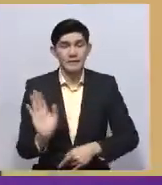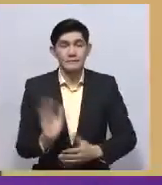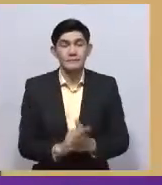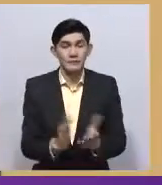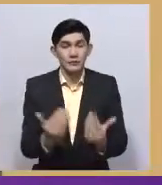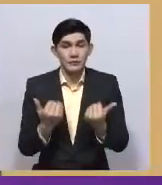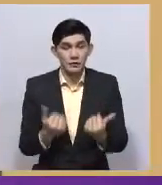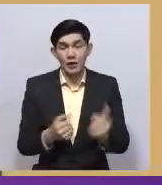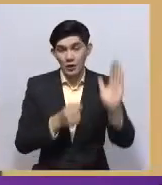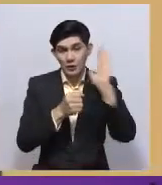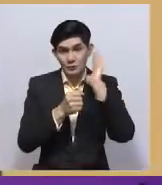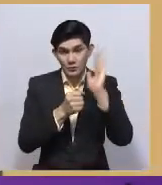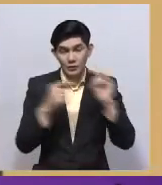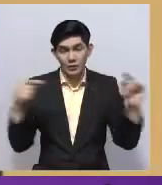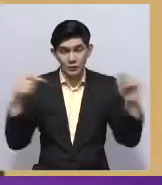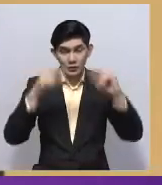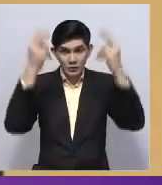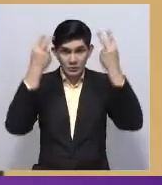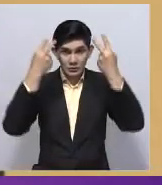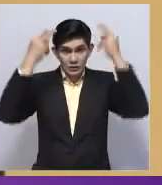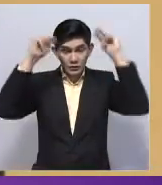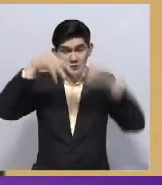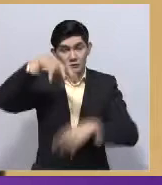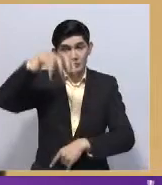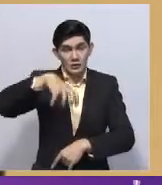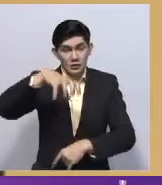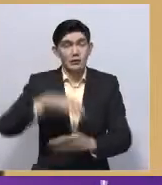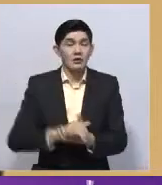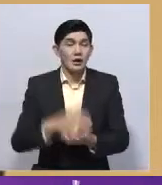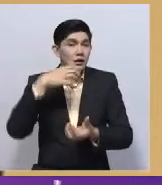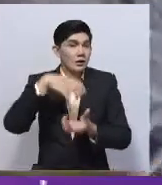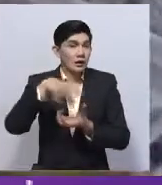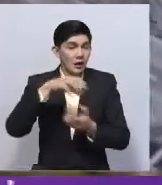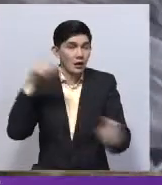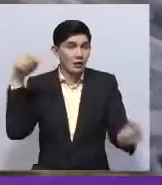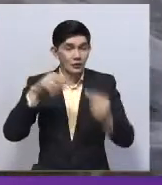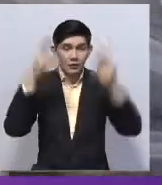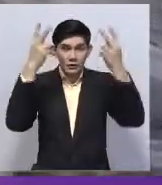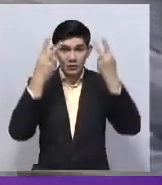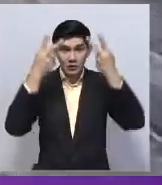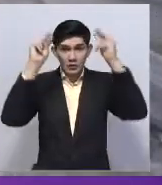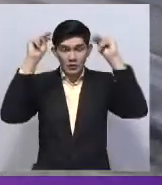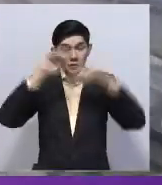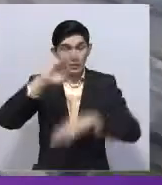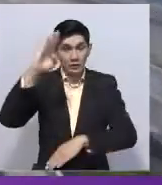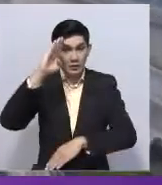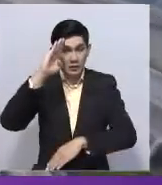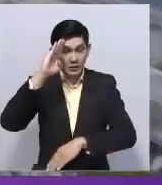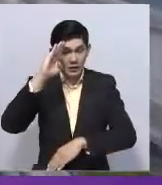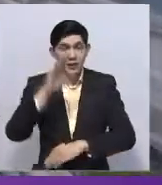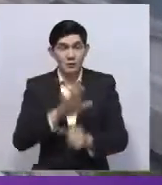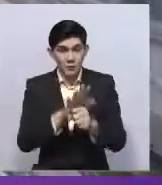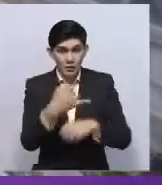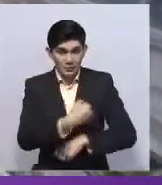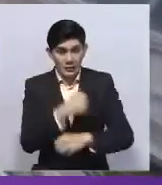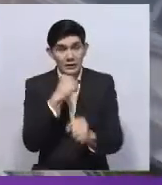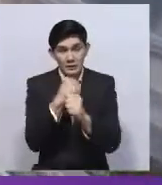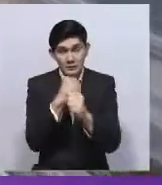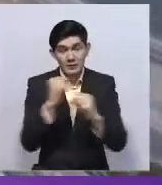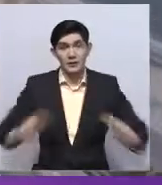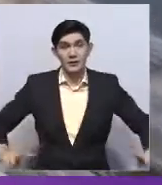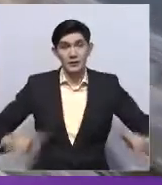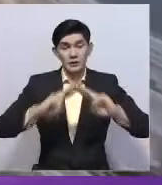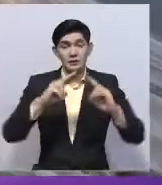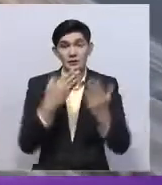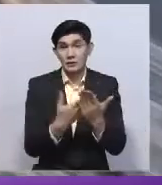พลโทสรรเสริญแก้วกำเนิดโฆษกประจำสำนักนายกรัฐมนตรีกล่าวว่าพลเอกประยุทธ์จันทร์โอชานายกรัฐมนตรีพอใจการทำงานของก